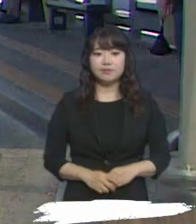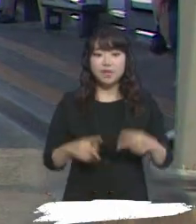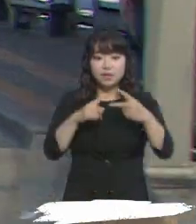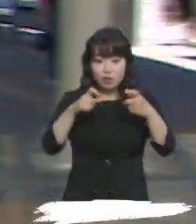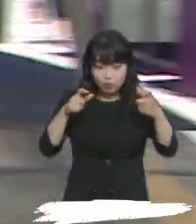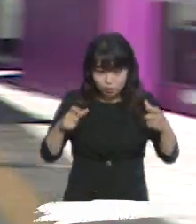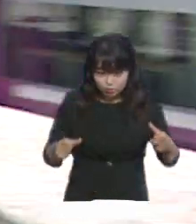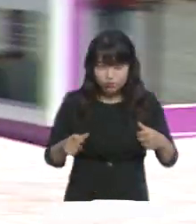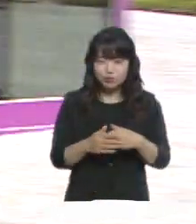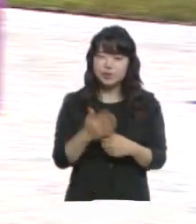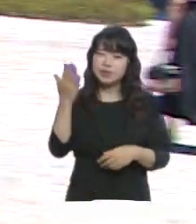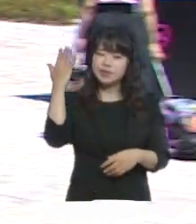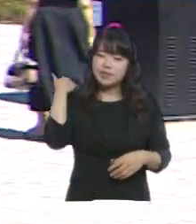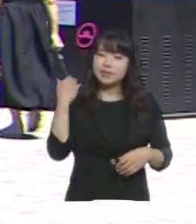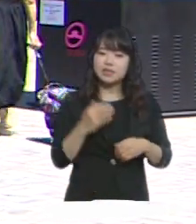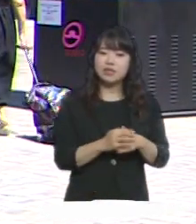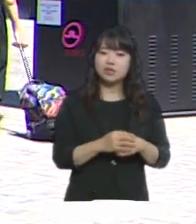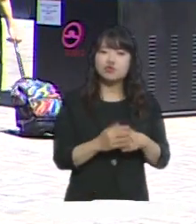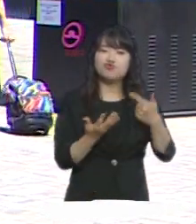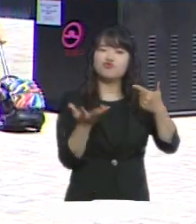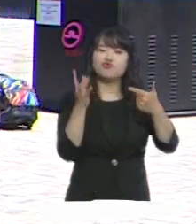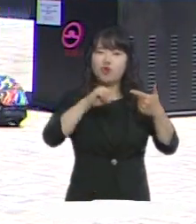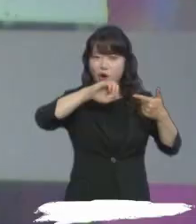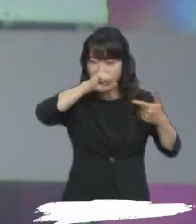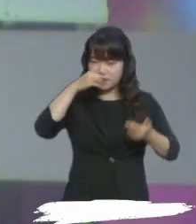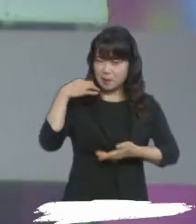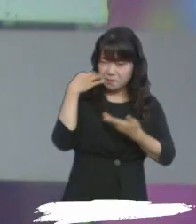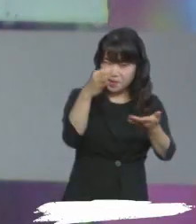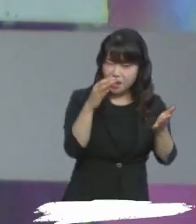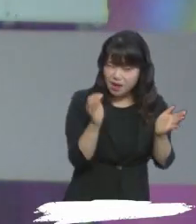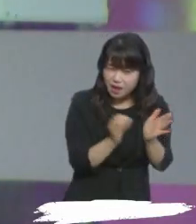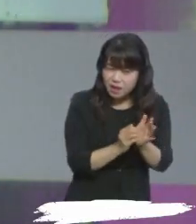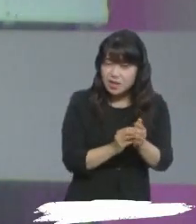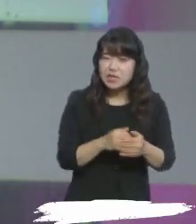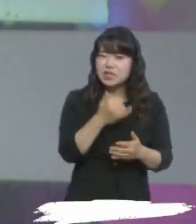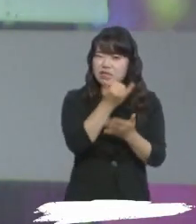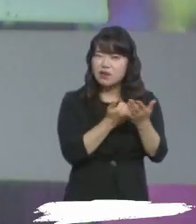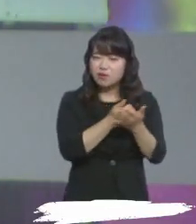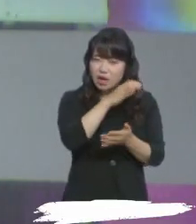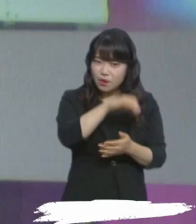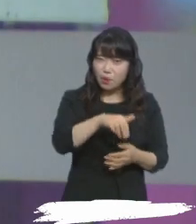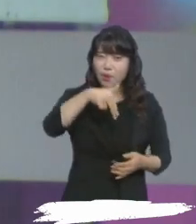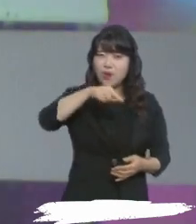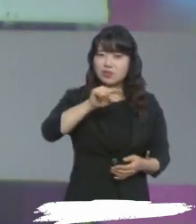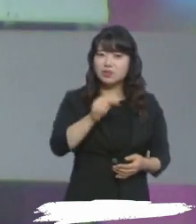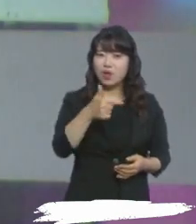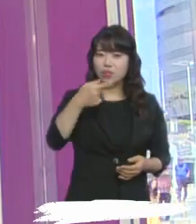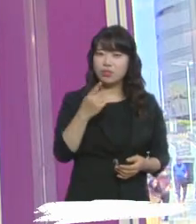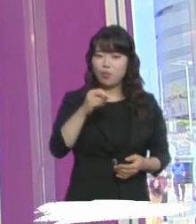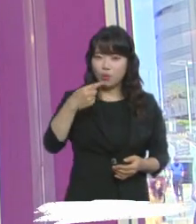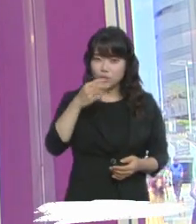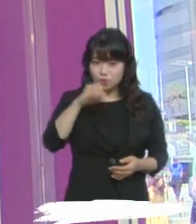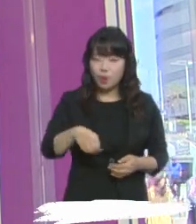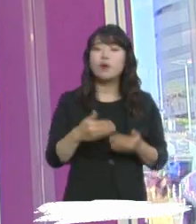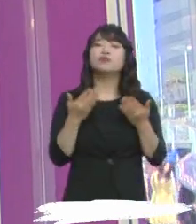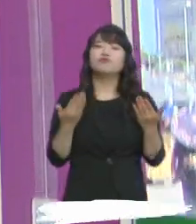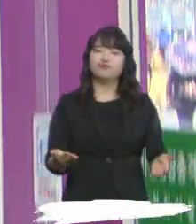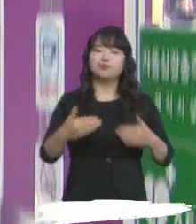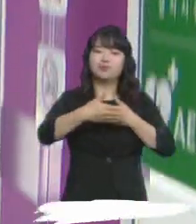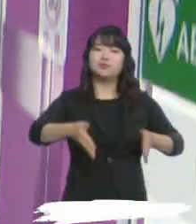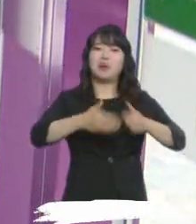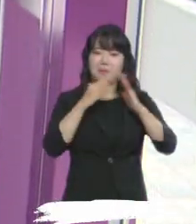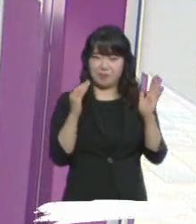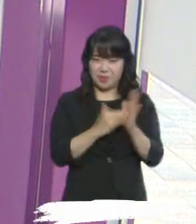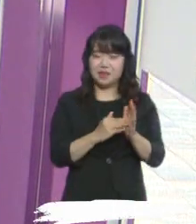동대문구는 지난해 12월 약 6억 원의 예산을 투입해 청량리와 전농동 등 4곳에 스마트 쉼터를